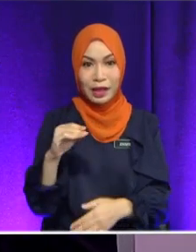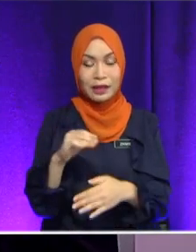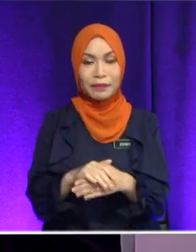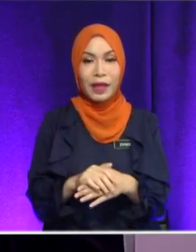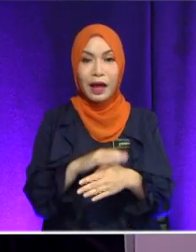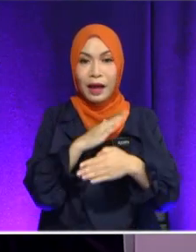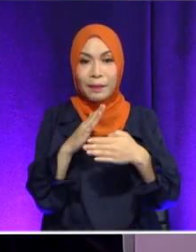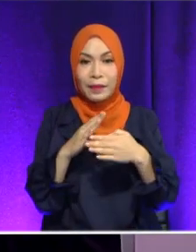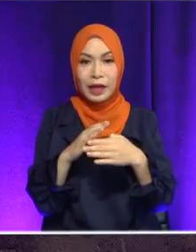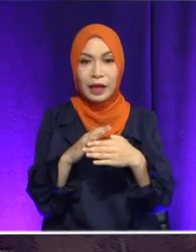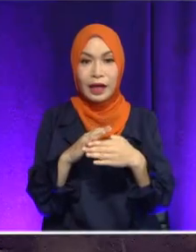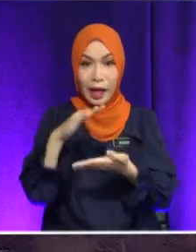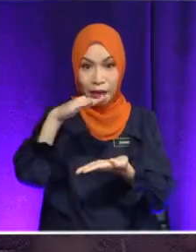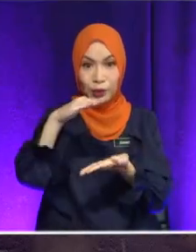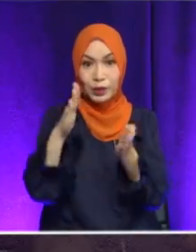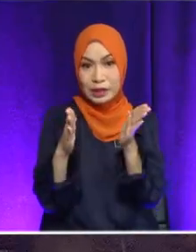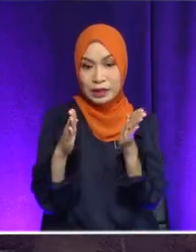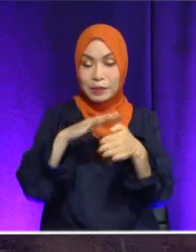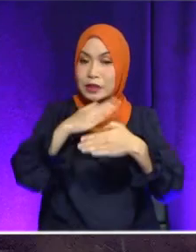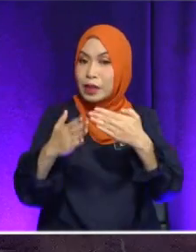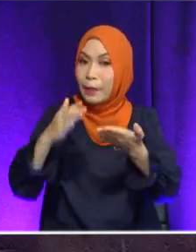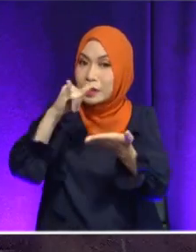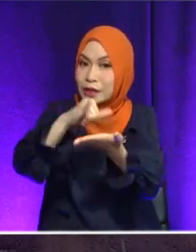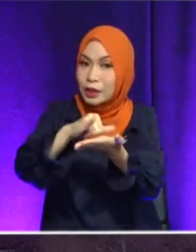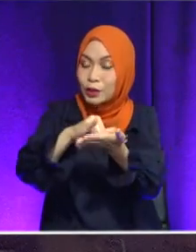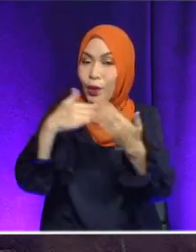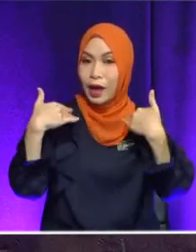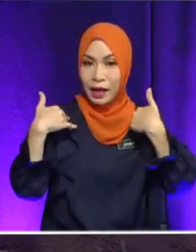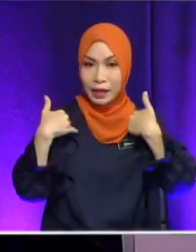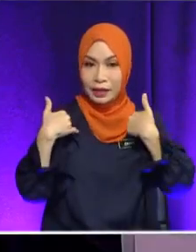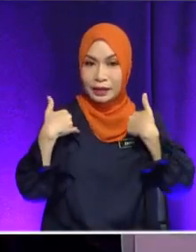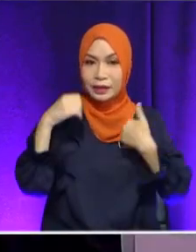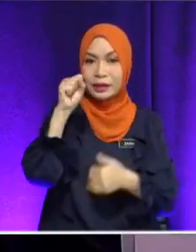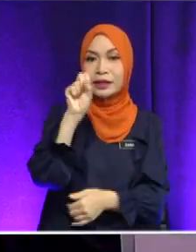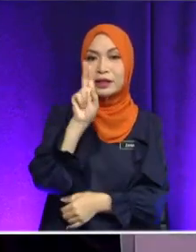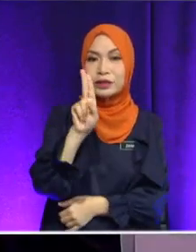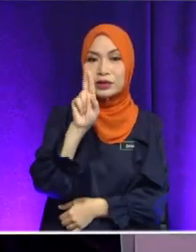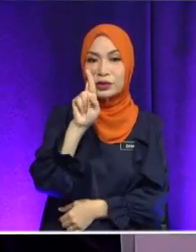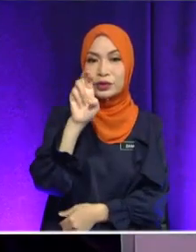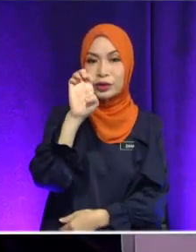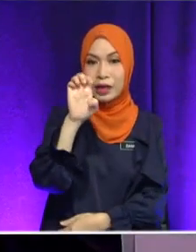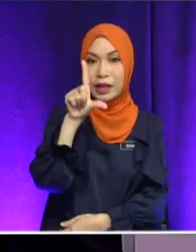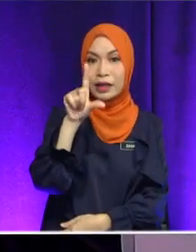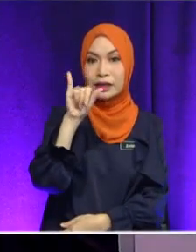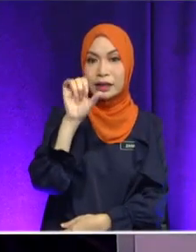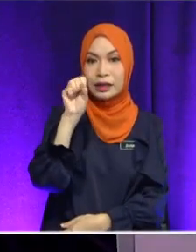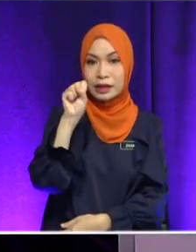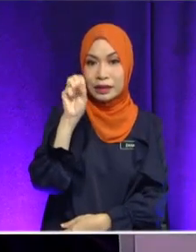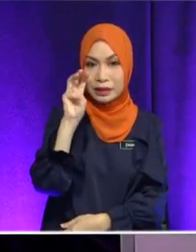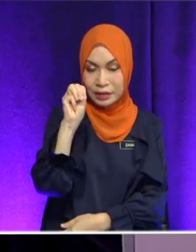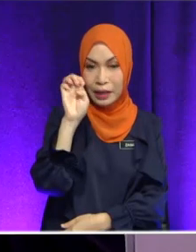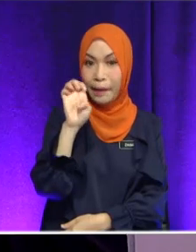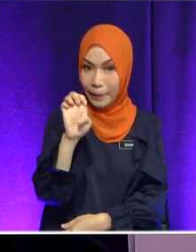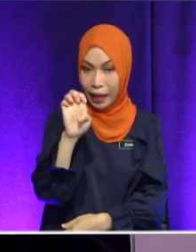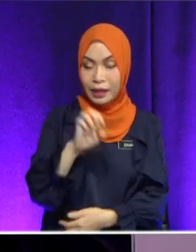sama-sama kan Islam kepada sullison pemula pada tahun 1924 hingga 1966 Oke dalam masa